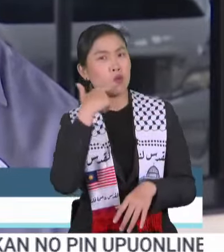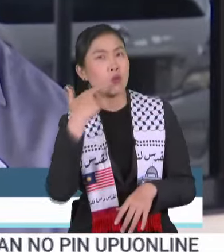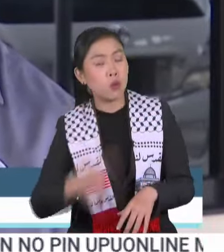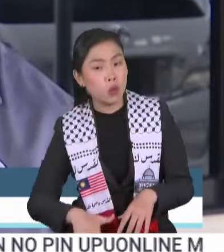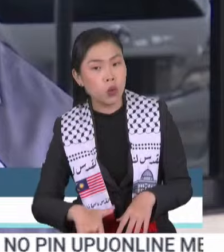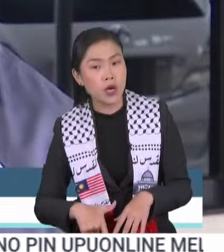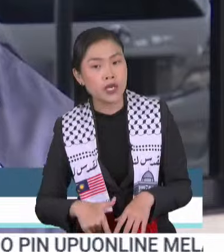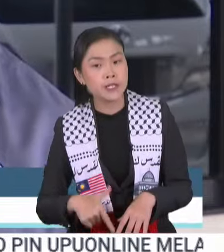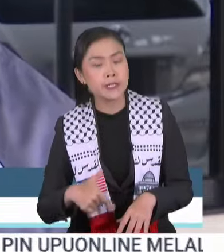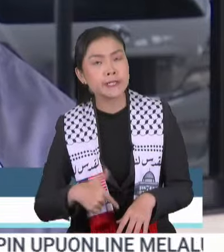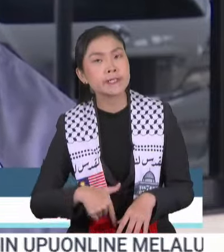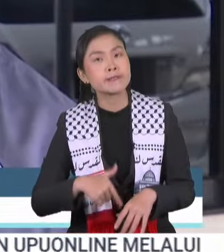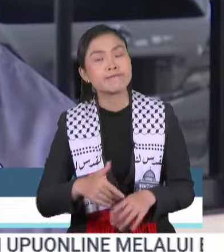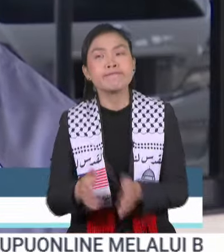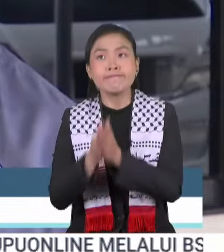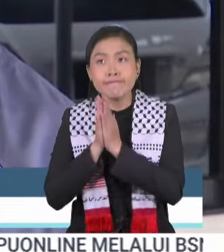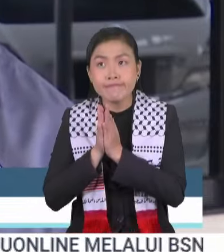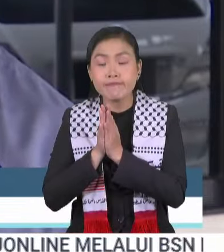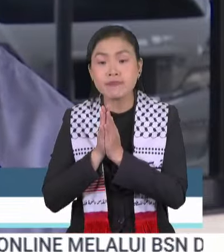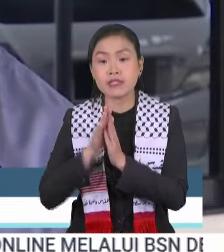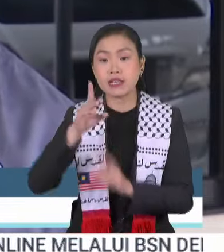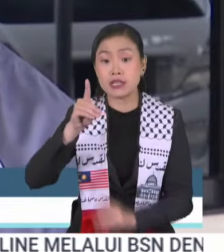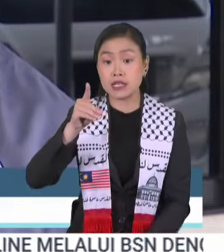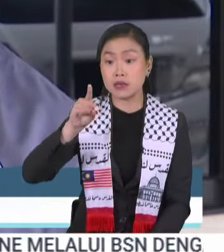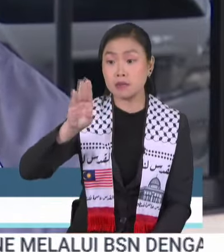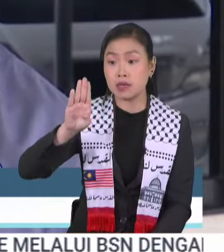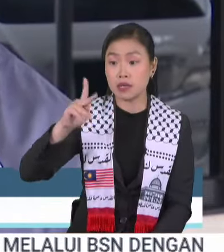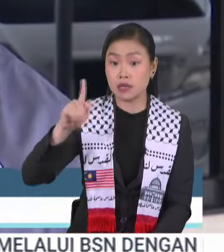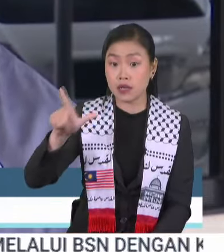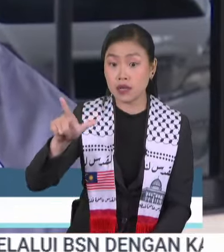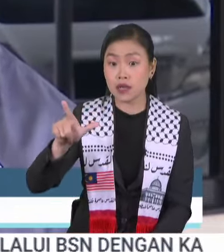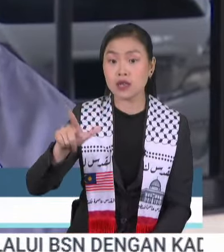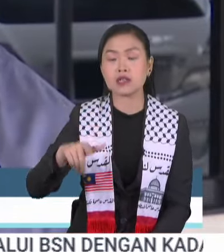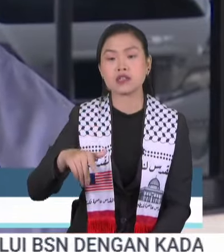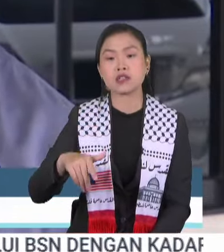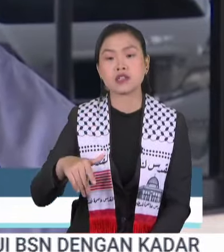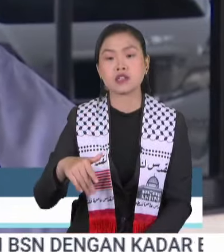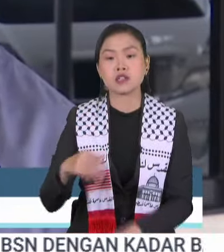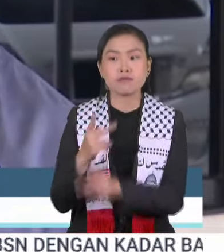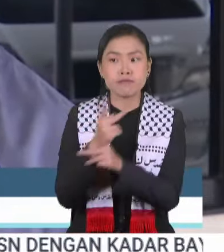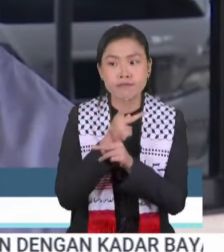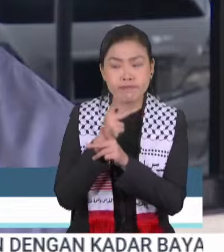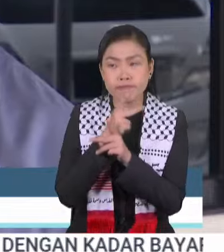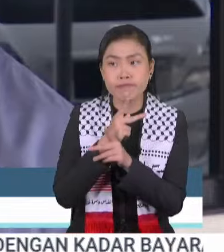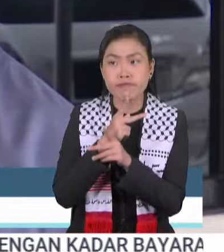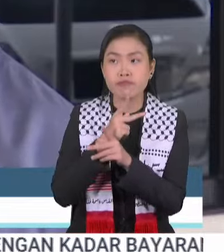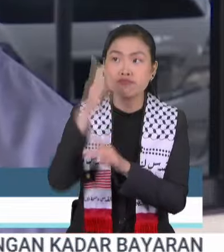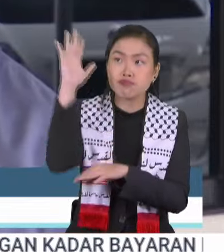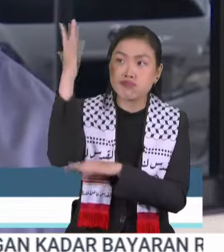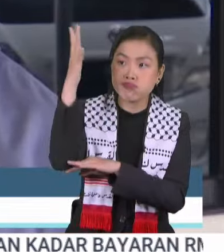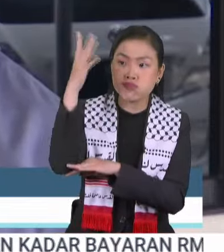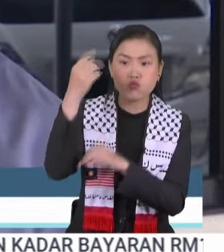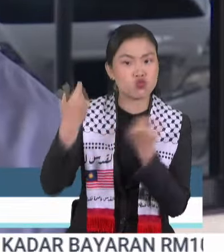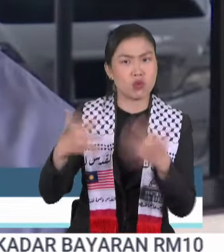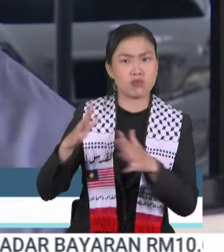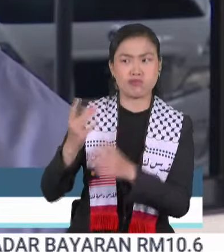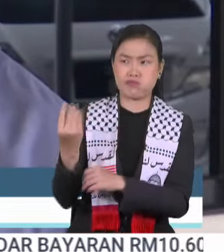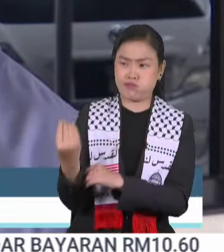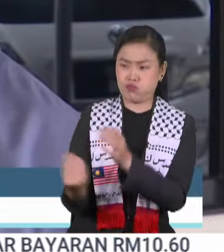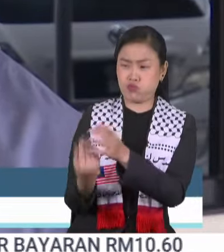pada pihak-pihak PBT ataupun majlis untuk mengambil berat tentang pokok besar supaya